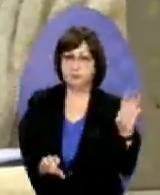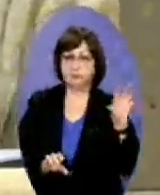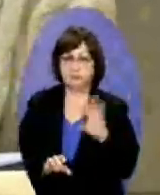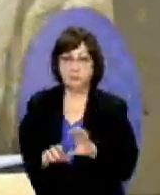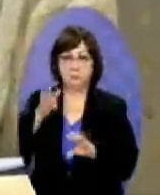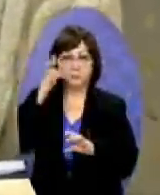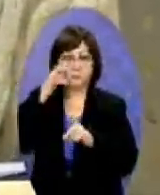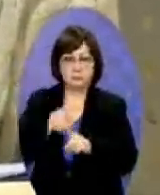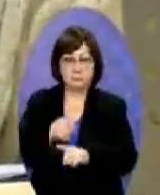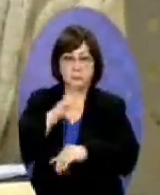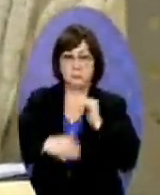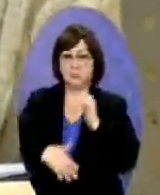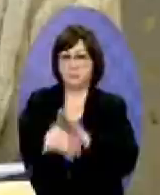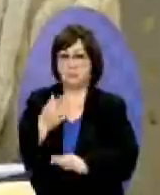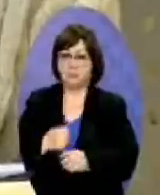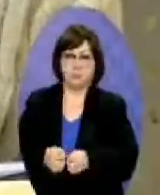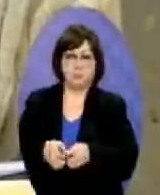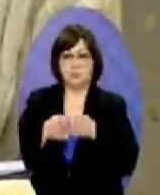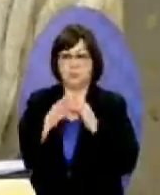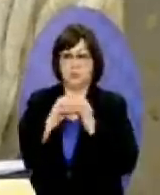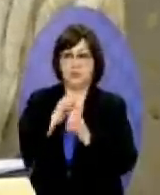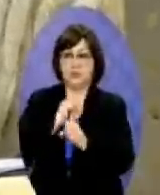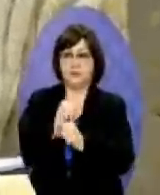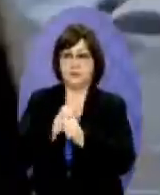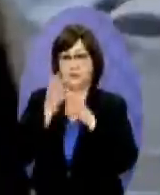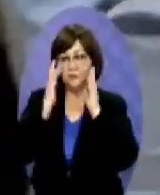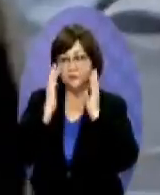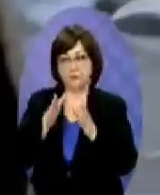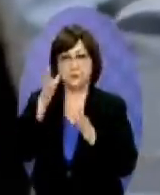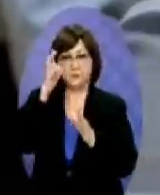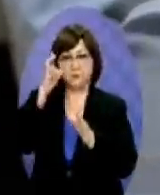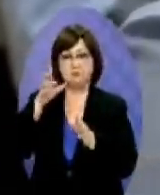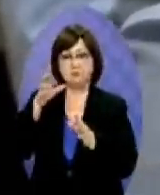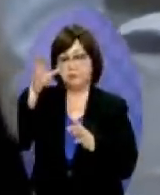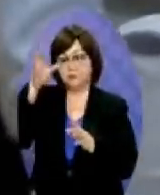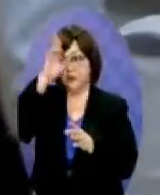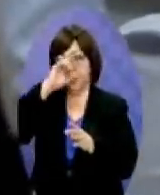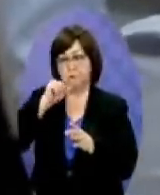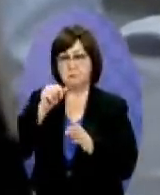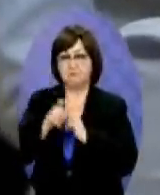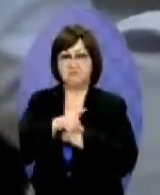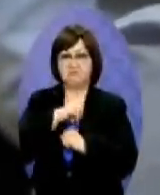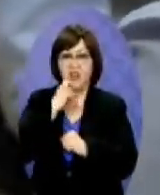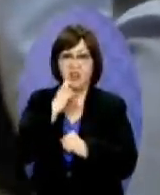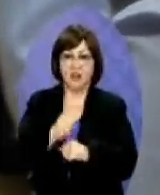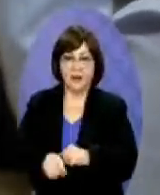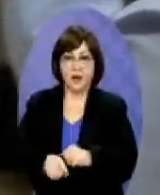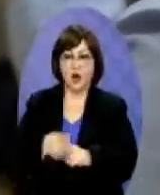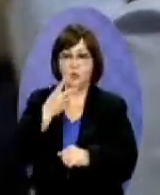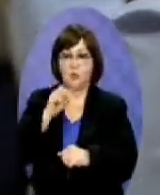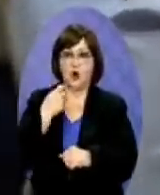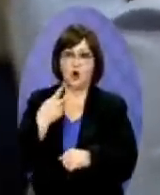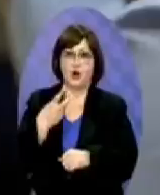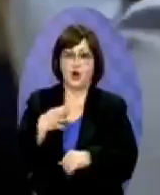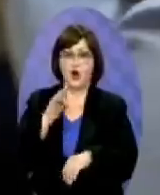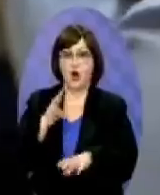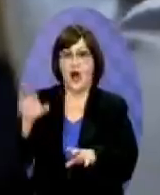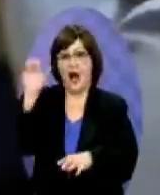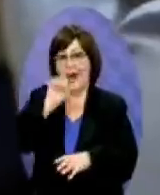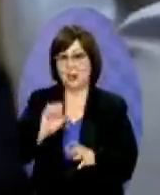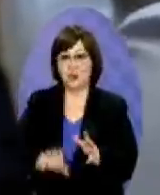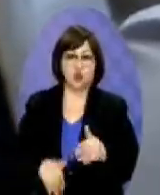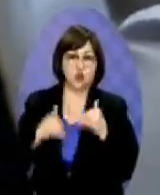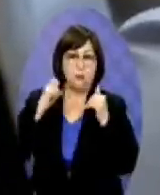бүтээн байгуулалтын ажил руу татаж байгааг боловсрал соёлын шинжилгээ спортын яамны мэрэгжилтнүүд хэлж байна. Тухайлбал 2022 он хүртэл Азийн хөгжлийн